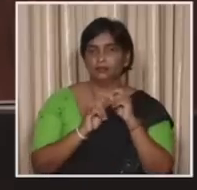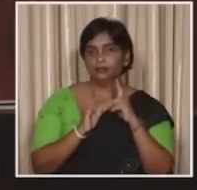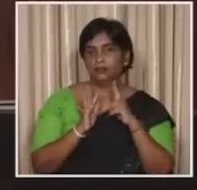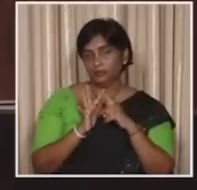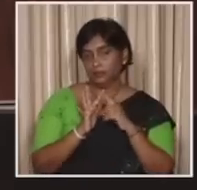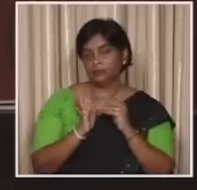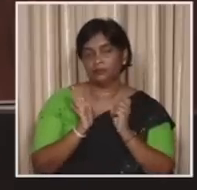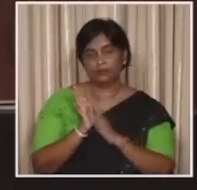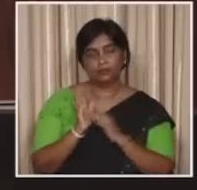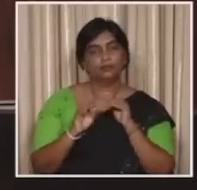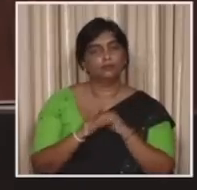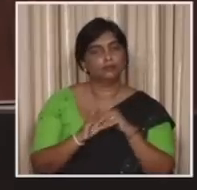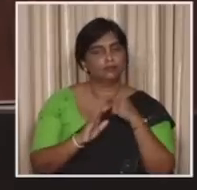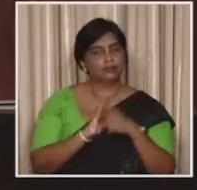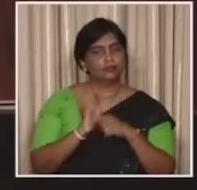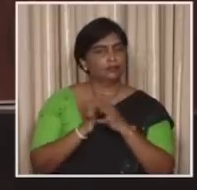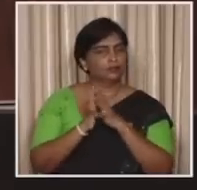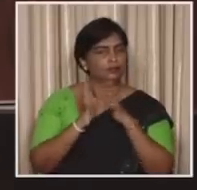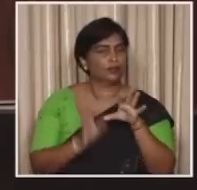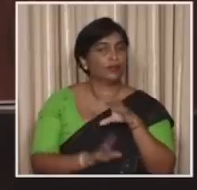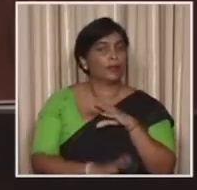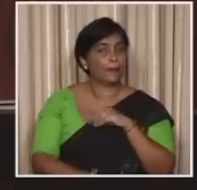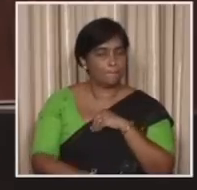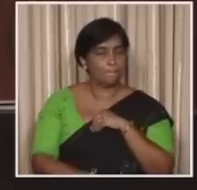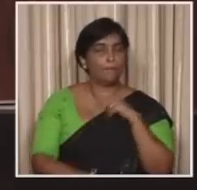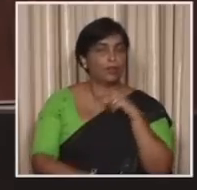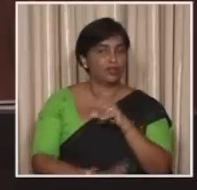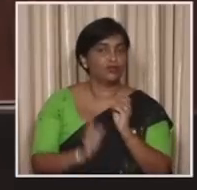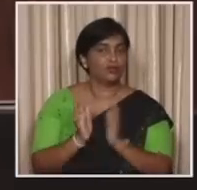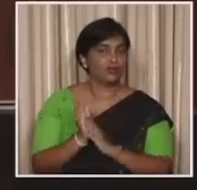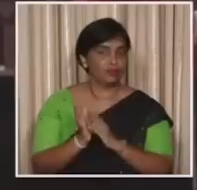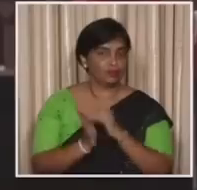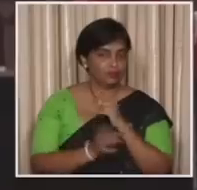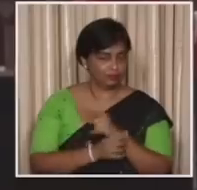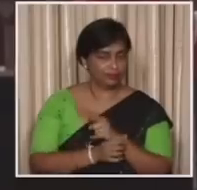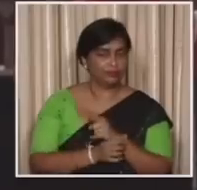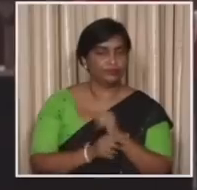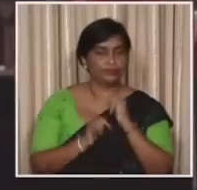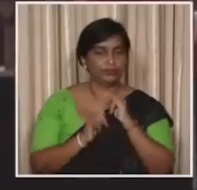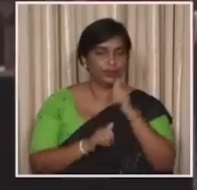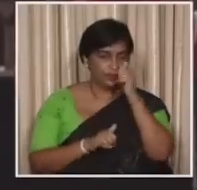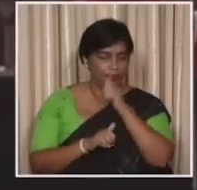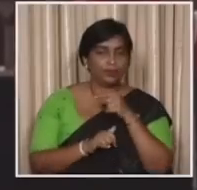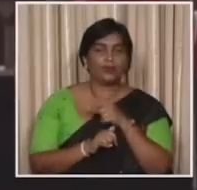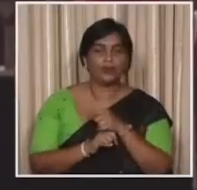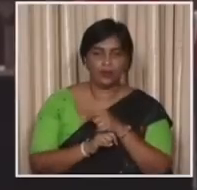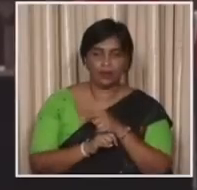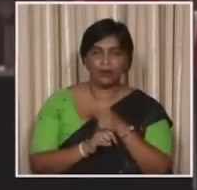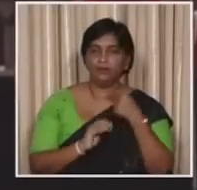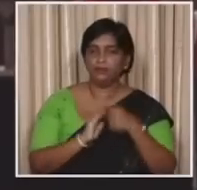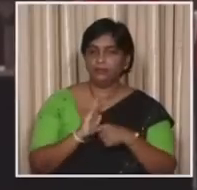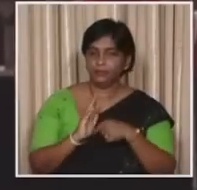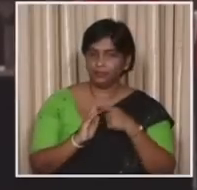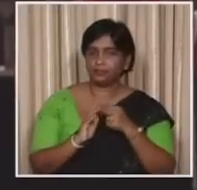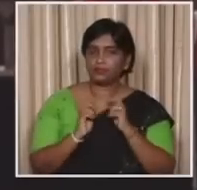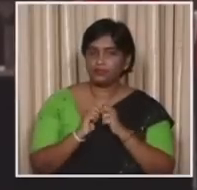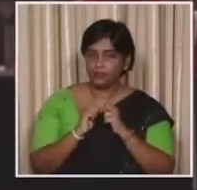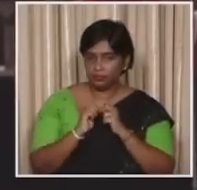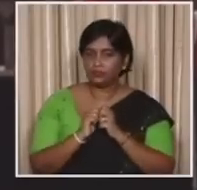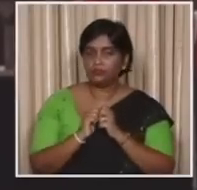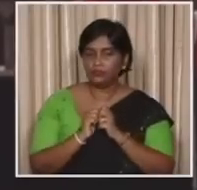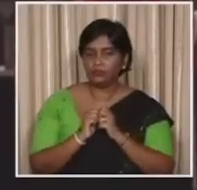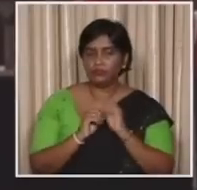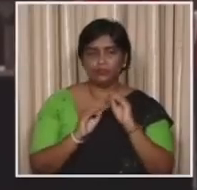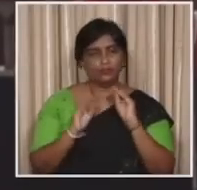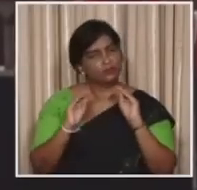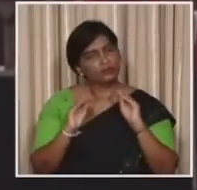විදිහට මුළු රටේම විශාල පිළිගැනීමක් තිබුණා කෝප් කමිටුවට මේ දූෂණ වංචා සහ රටේ ඇතිවෙන යම් යම් දේවල් අඩු